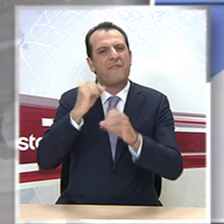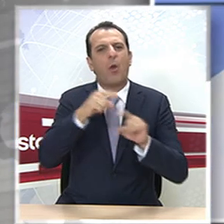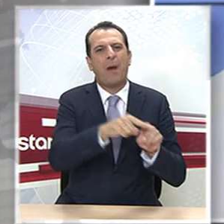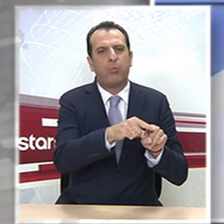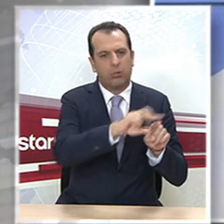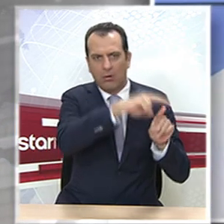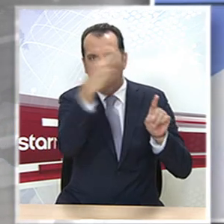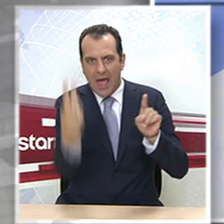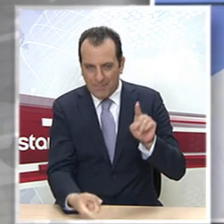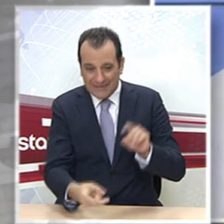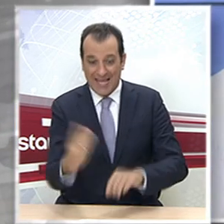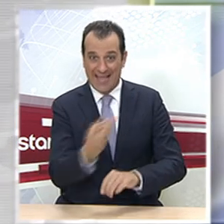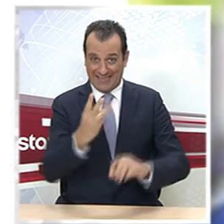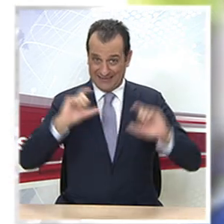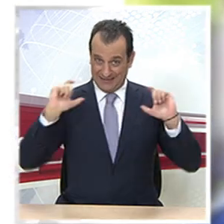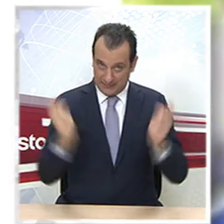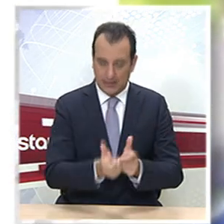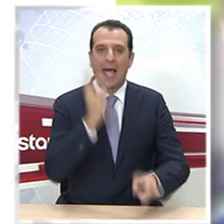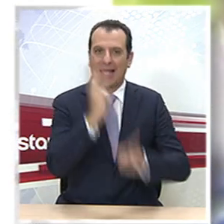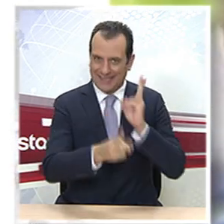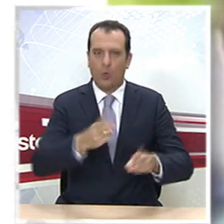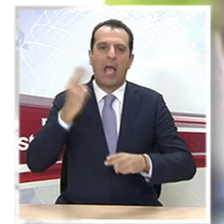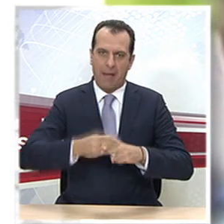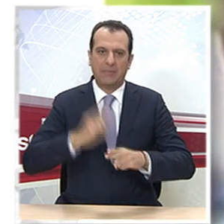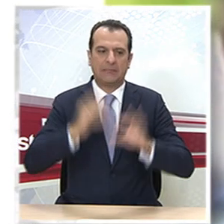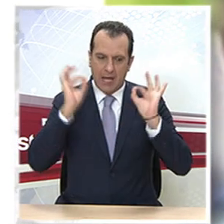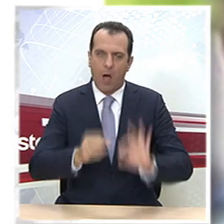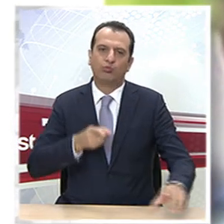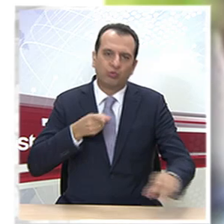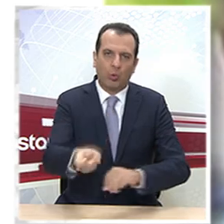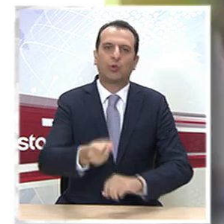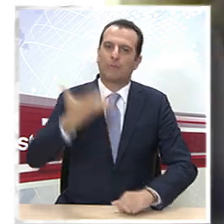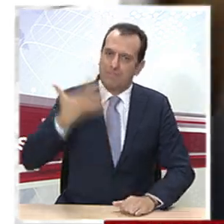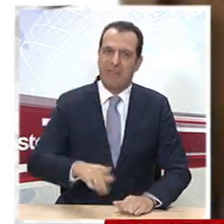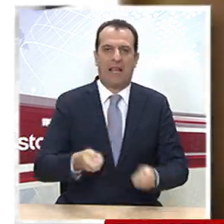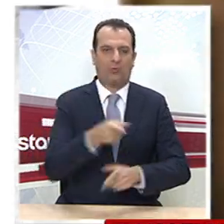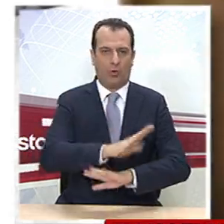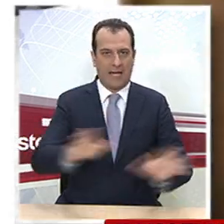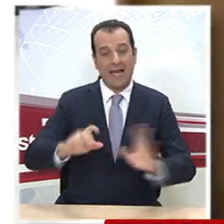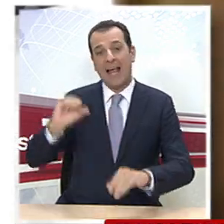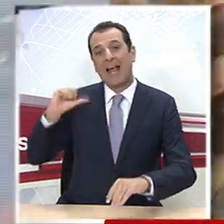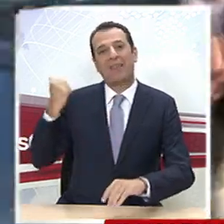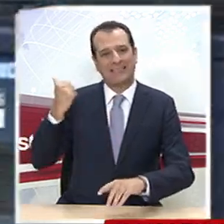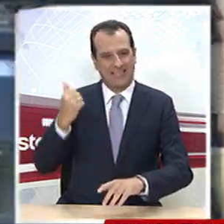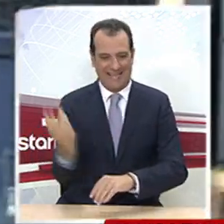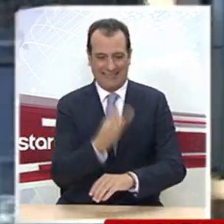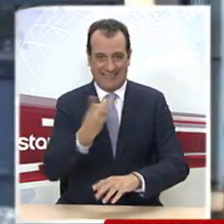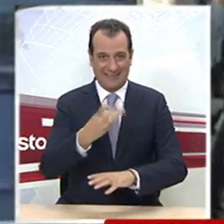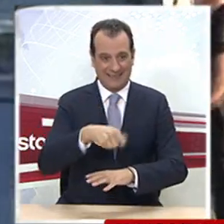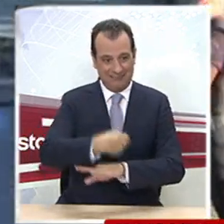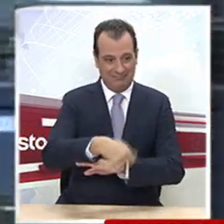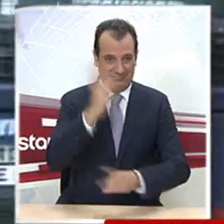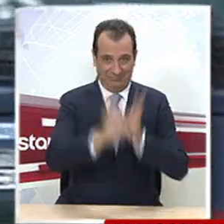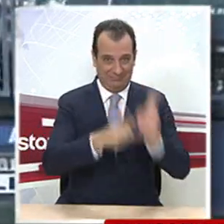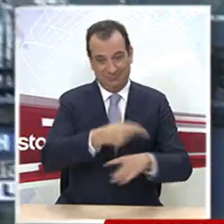Μπούσιος. Καλό απόγευμα, Ελένη, κυρίες και κύριοι. Να σας πω λοιπόν ότι από την Ευελπίδων που μεταφέρθηκαν χθες το απόγευμα που τους ασκήθηκαν οι διώξεις που μόλις ανέφερες, μεταφέρθηκαν ξανά